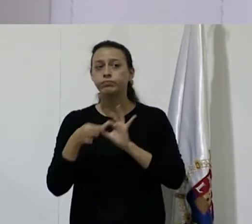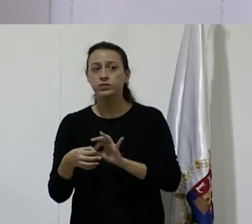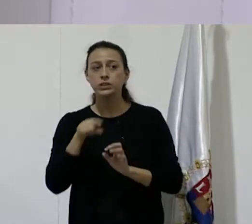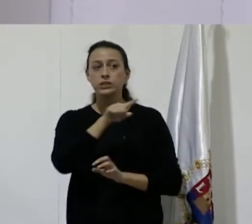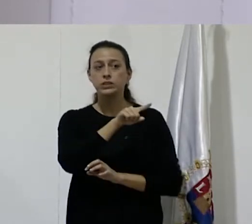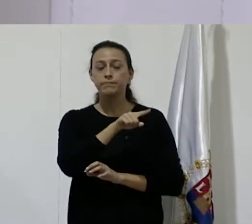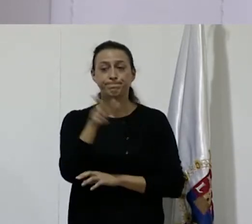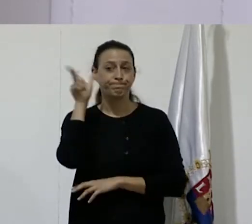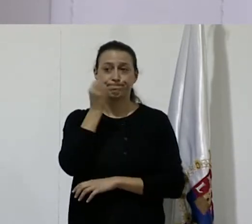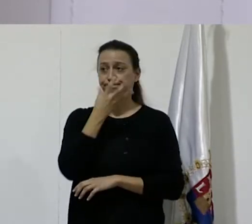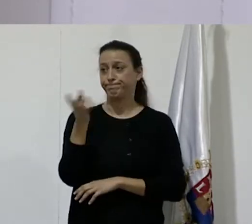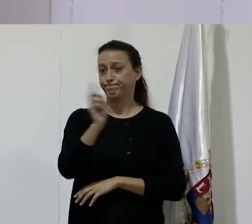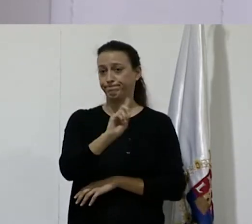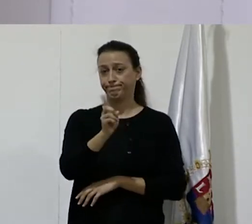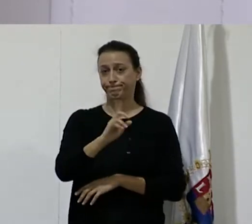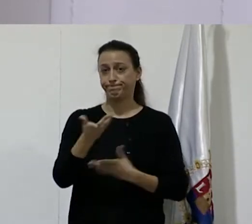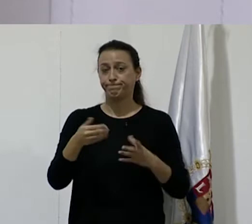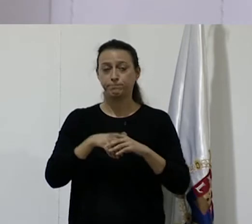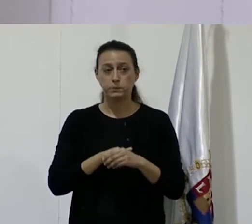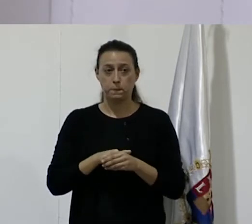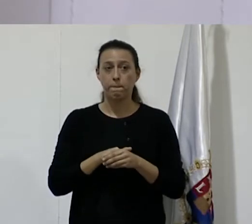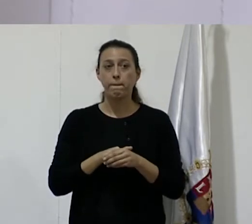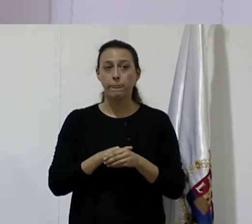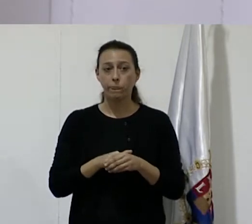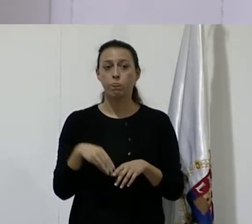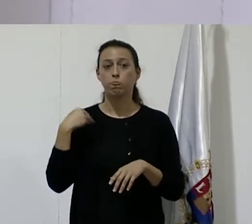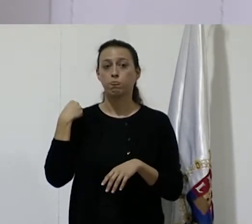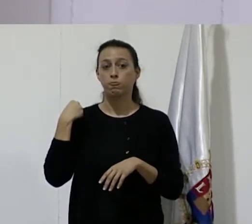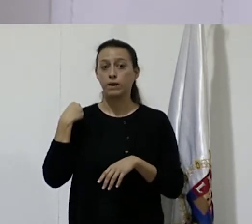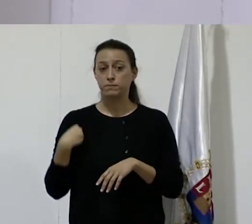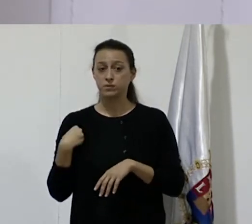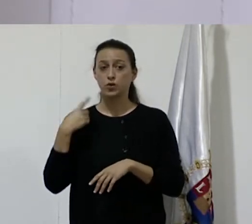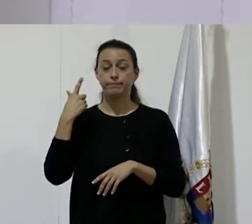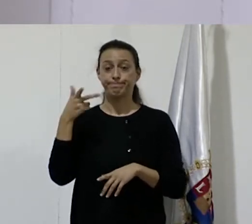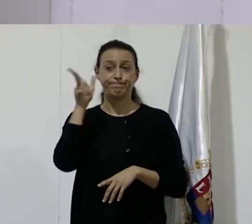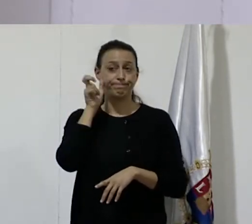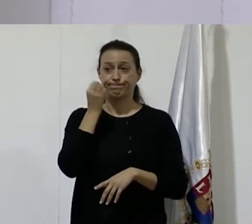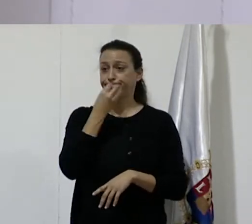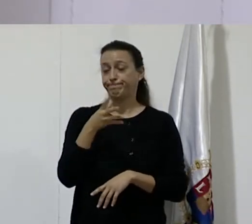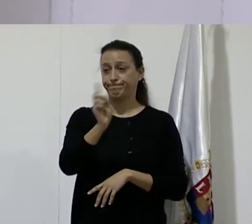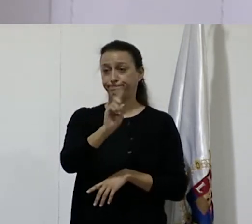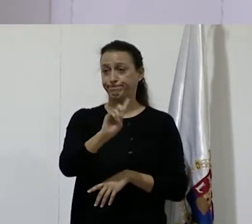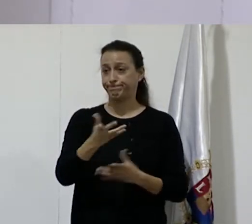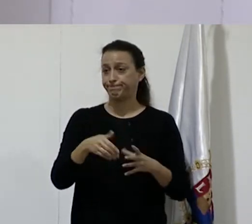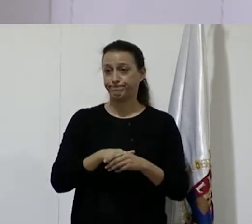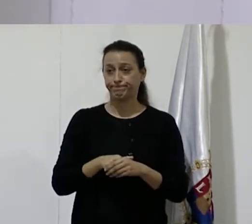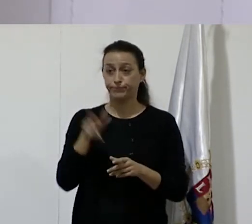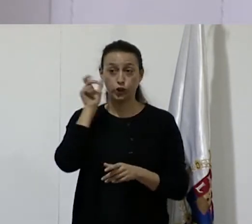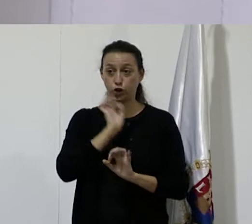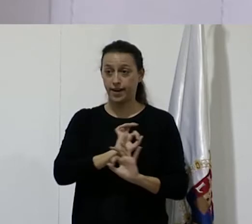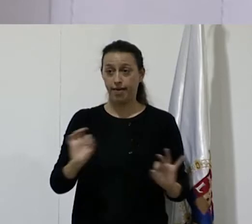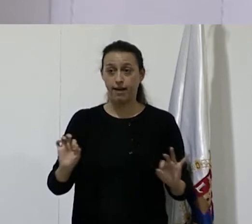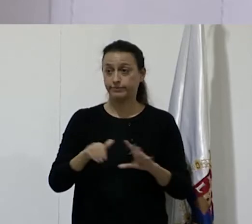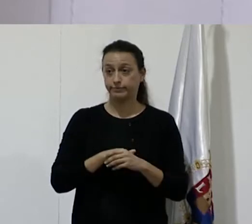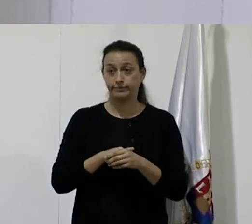l'art clàssic, modern i contemporani, en què s'inclou l'arquitectura. El seu treball d'investigador prompte s'ampliaria